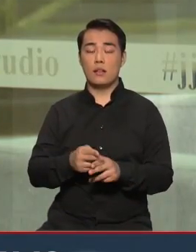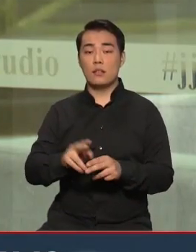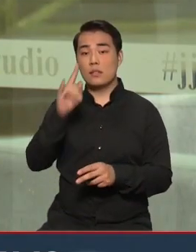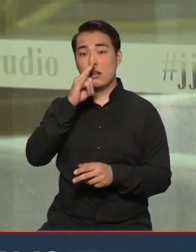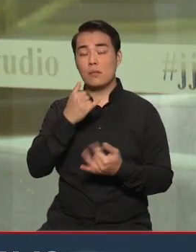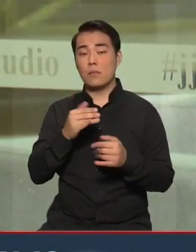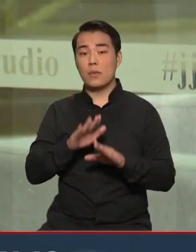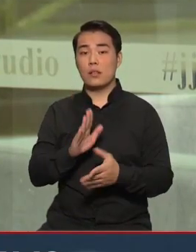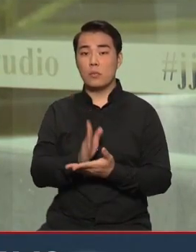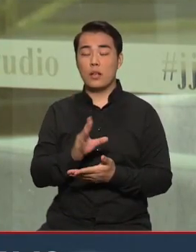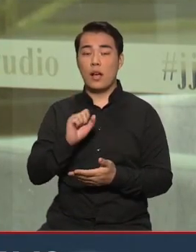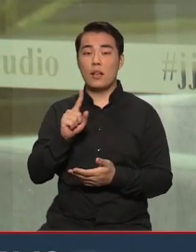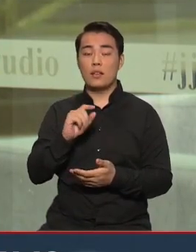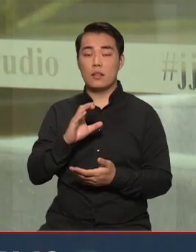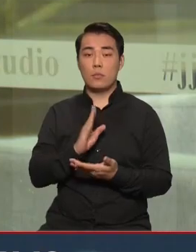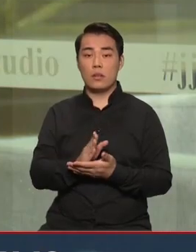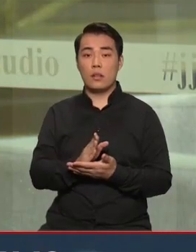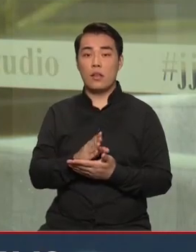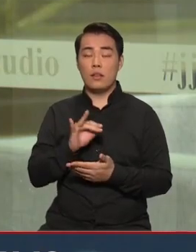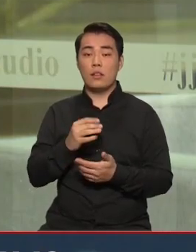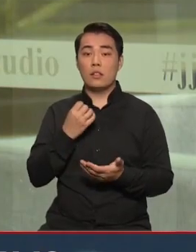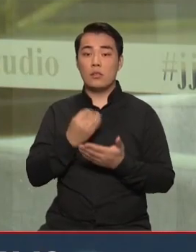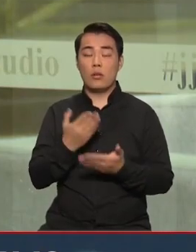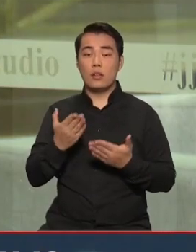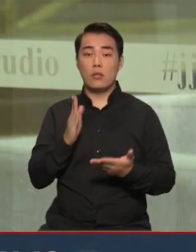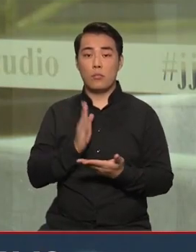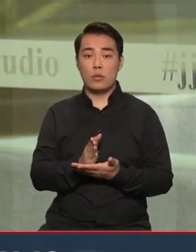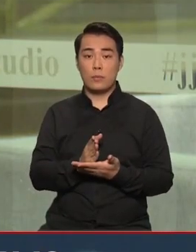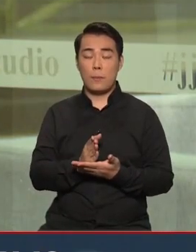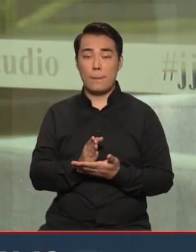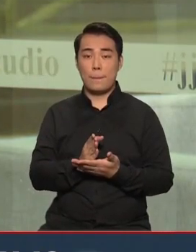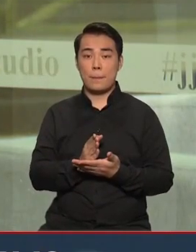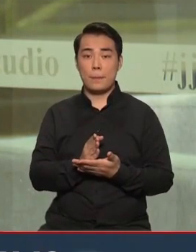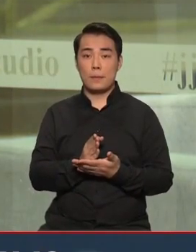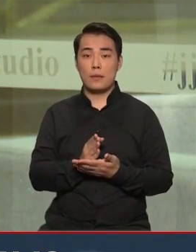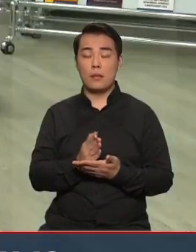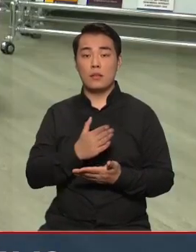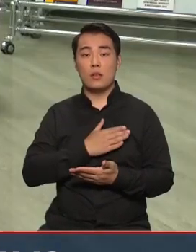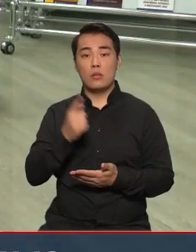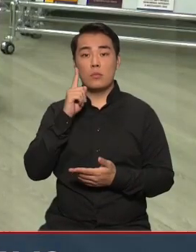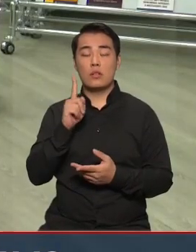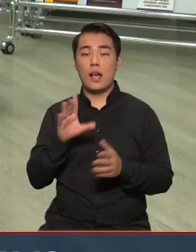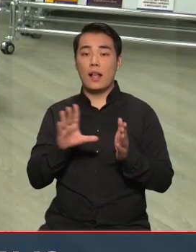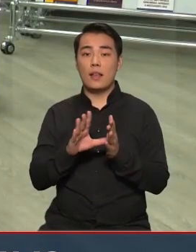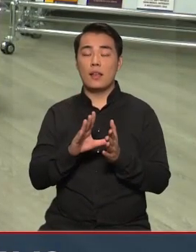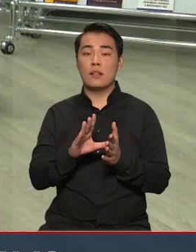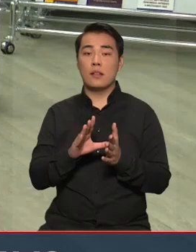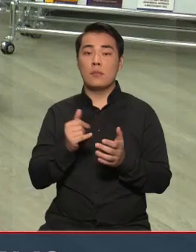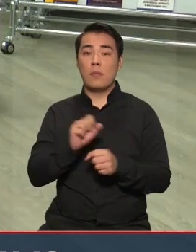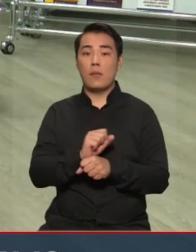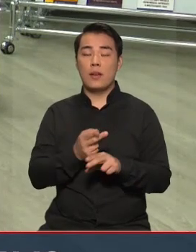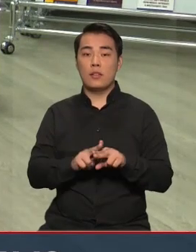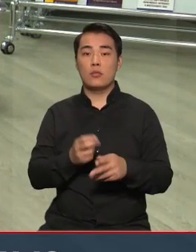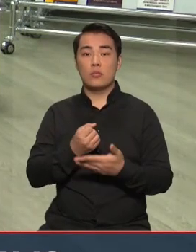электрозаправочный станция, ЭЗС дейді. Ал жаңа қымбаттауға айтайын енді менде. Мен оны электромобильдерді қымбат болады деп